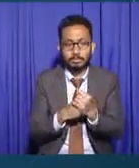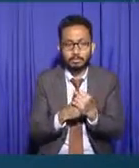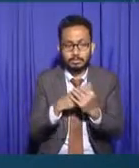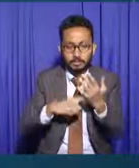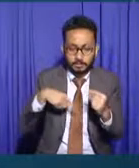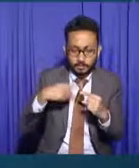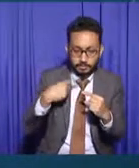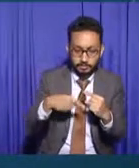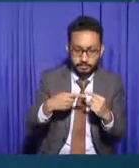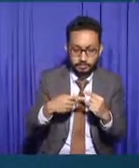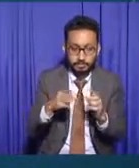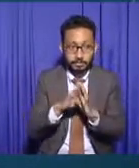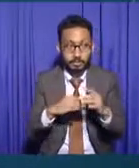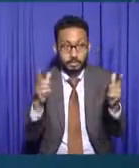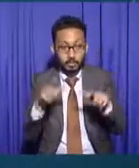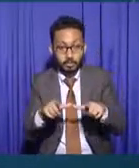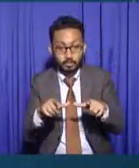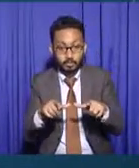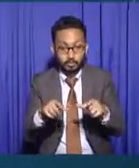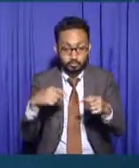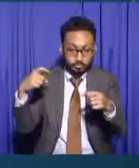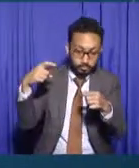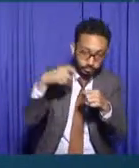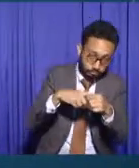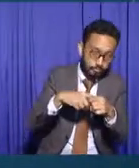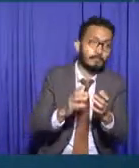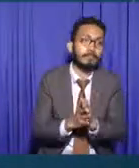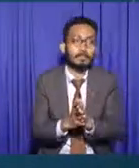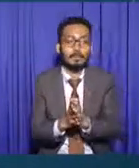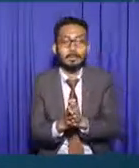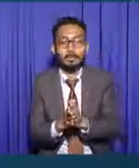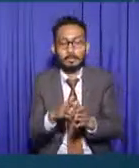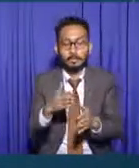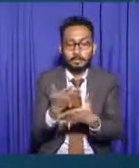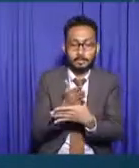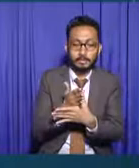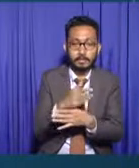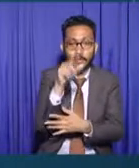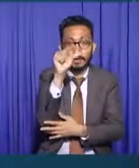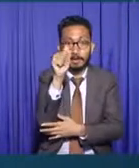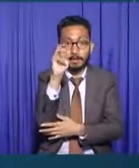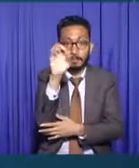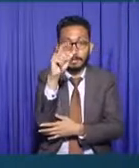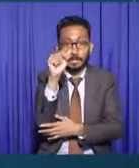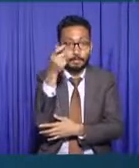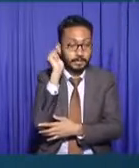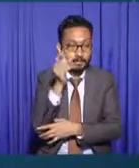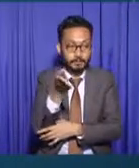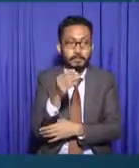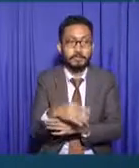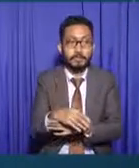apabila persenyawaan berlaku antara gamet gamet ini